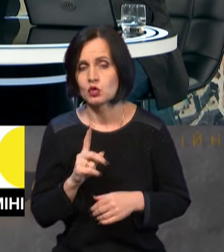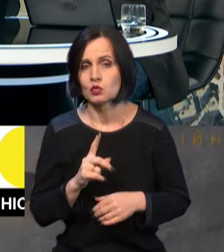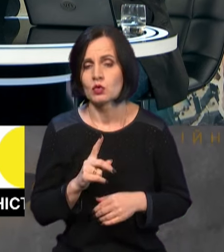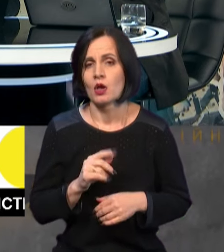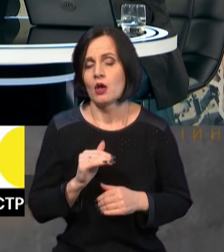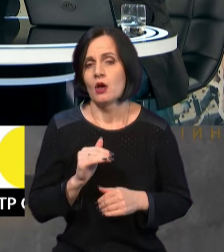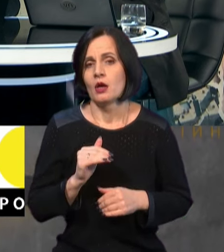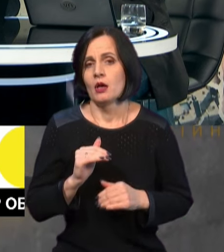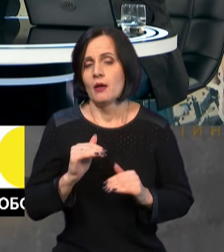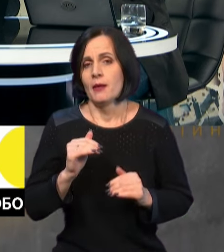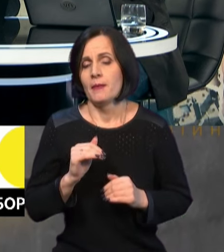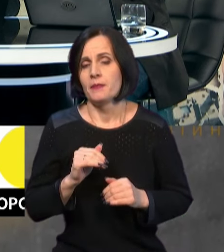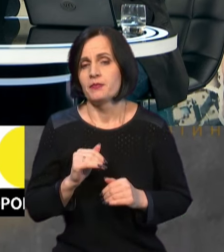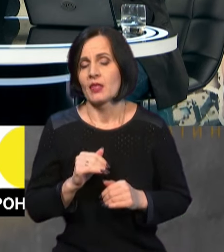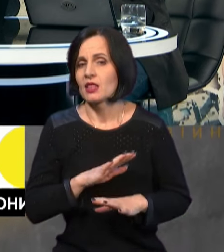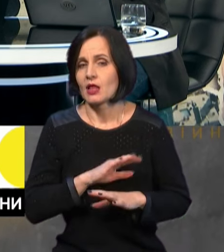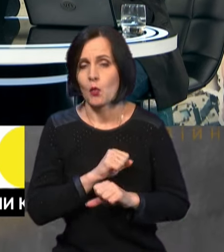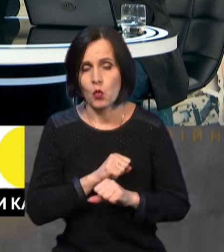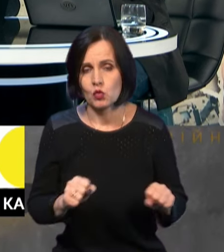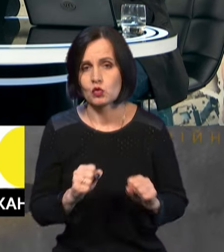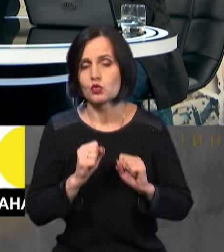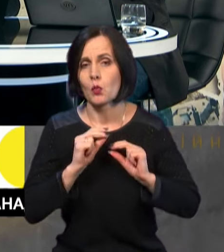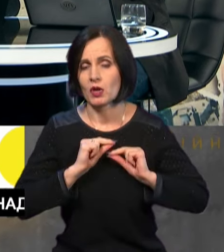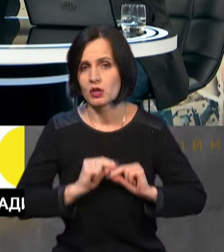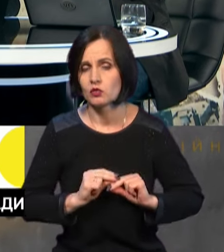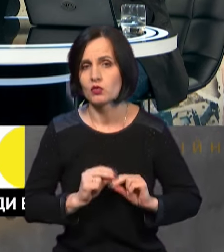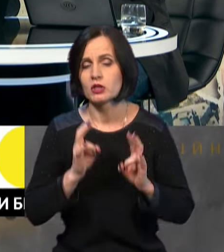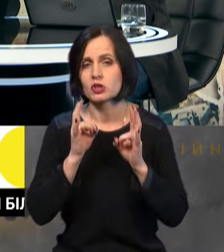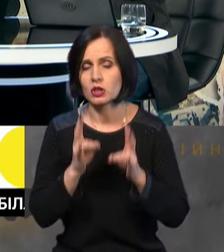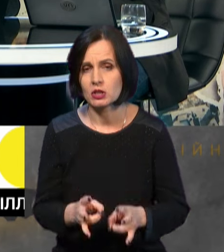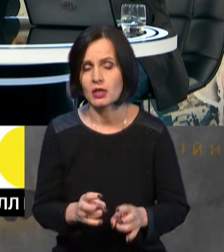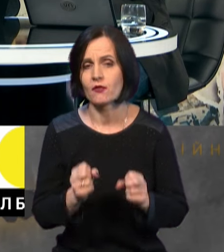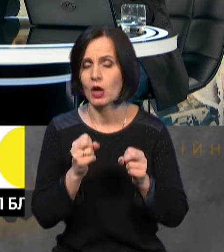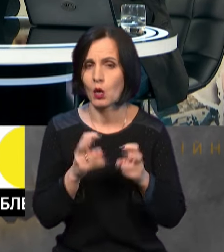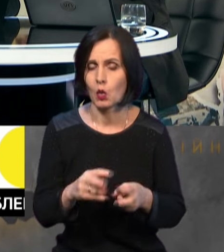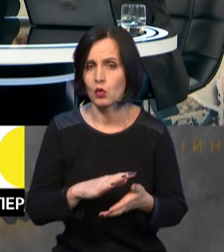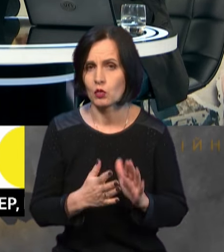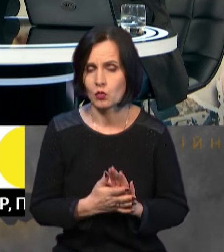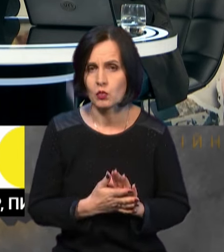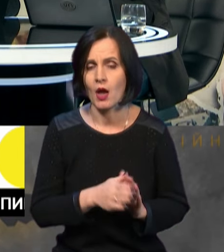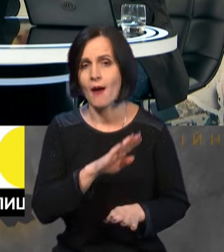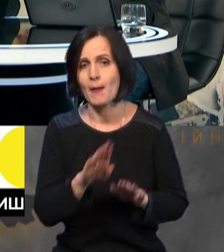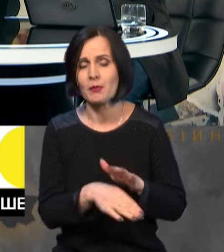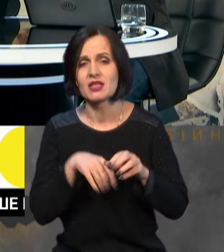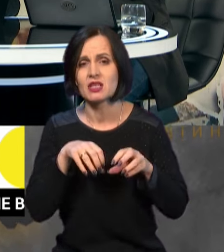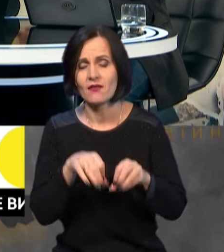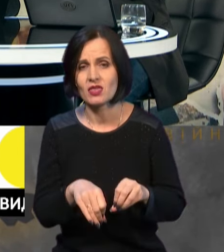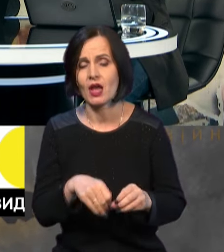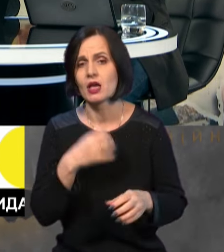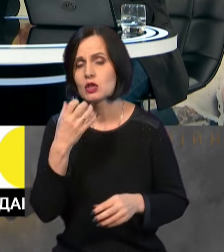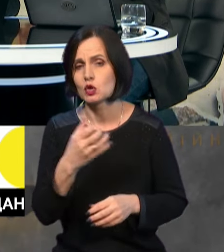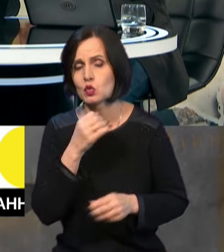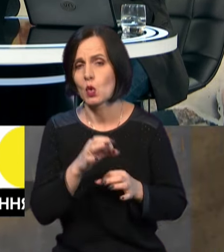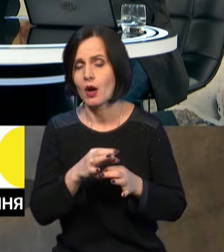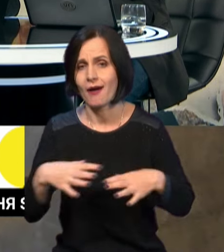не можуть працювати у небезпечних та шкідливих умовах під землею та теплових і атомних електростанціях, на нафту- і